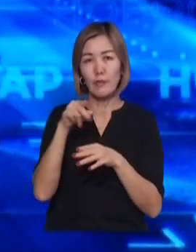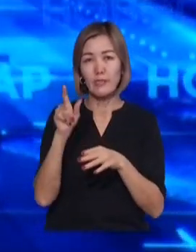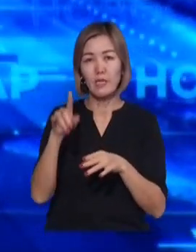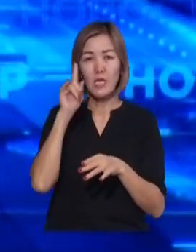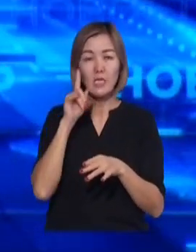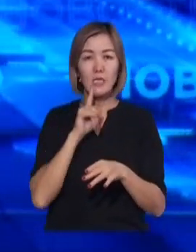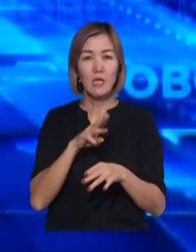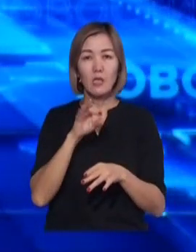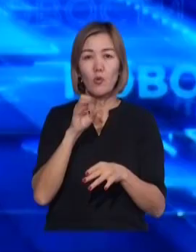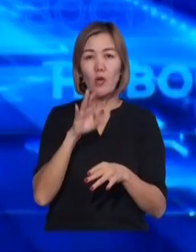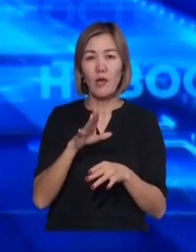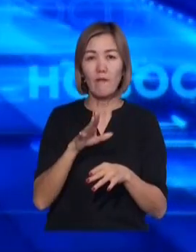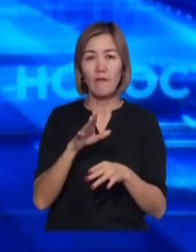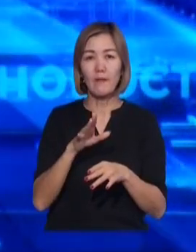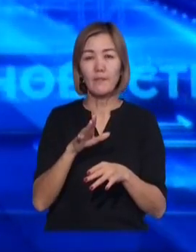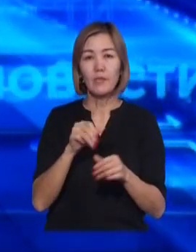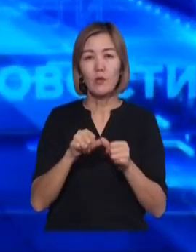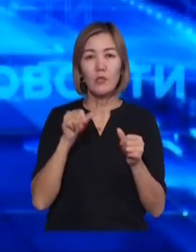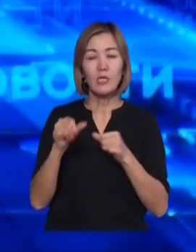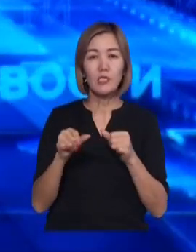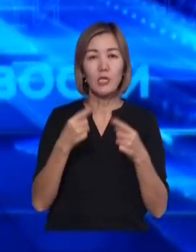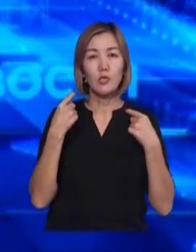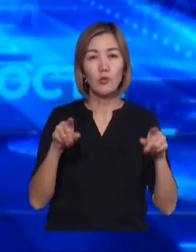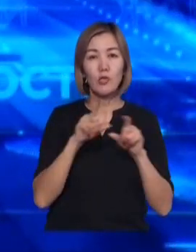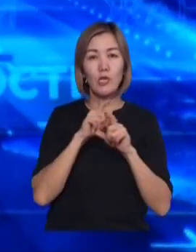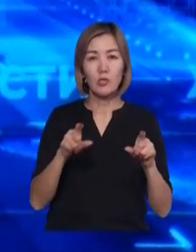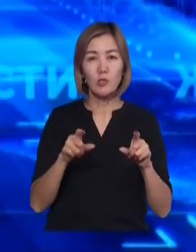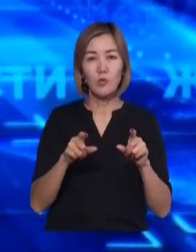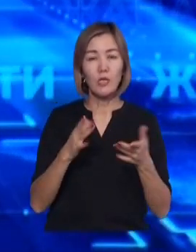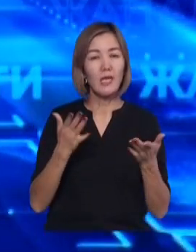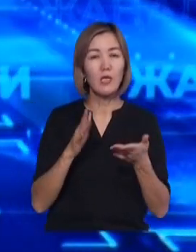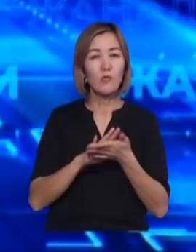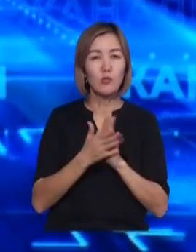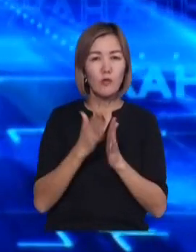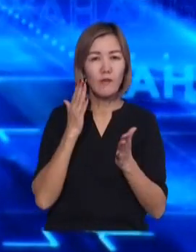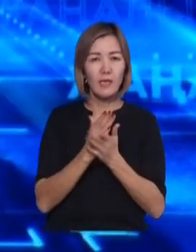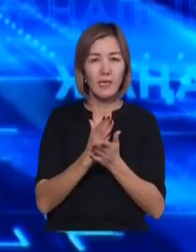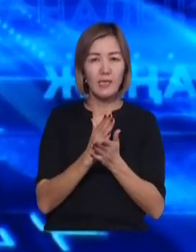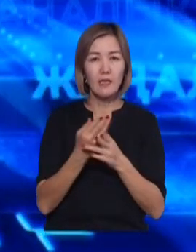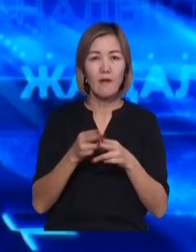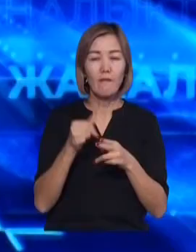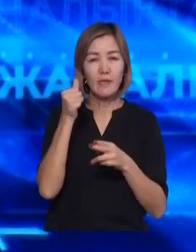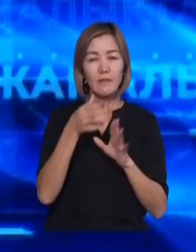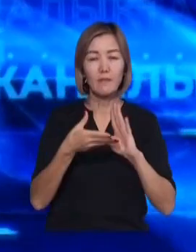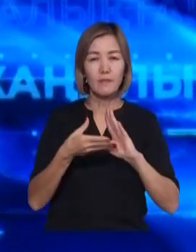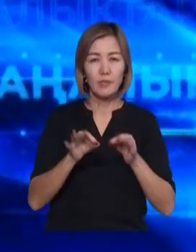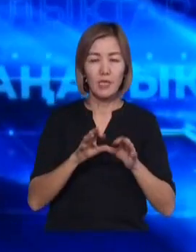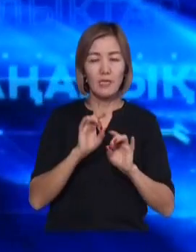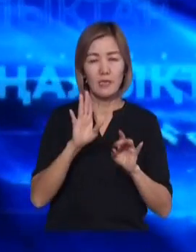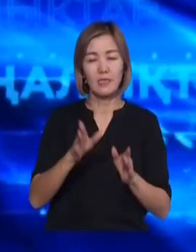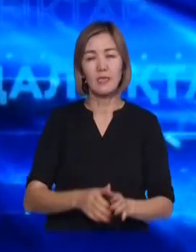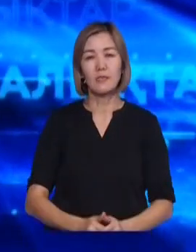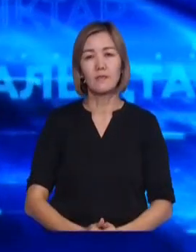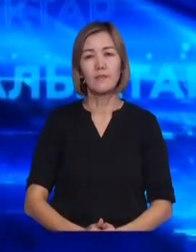по поручению президента Казахстана Касым-Жомарта Токаева. Чем же оно отличается от других школ и какие условия в нем созданы, об этом в